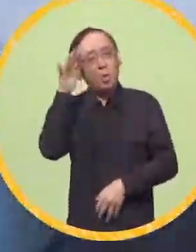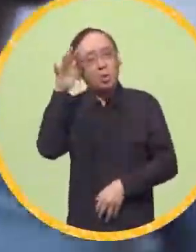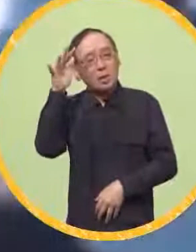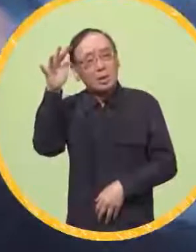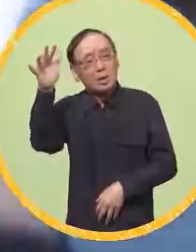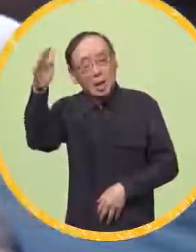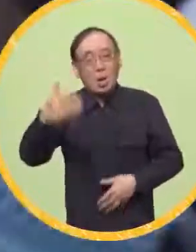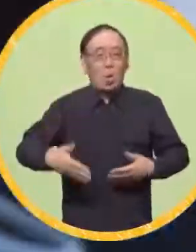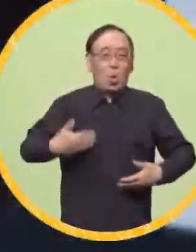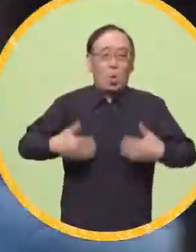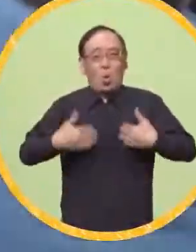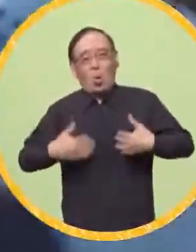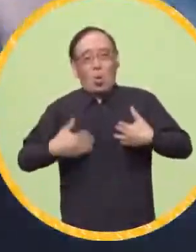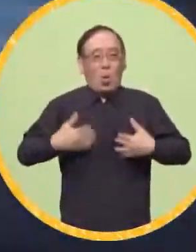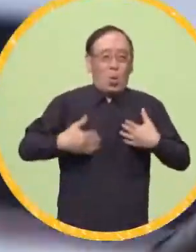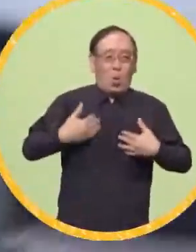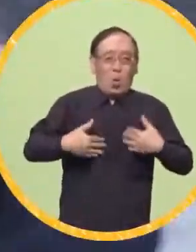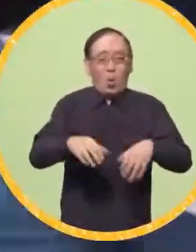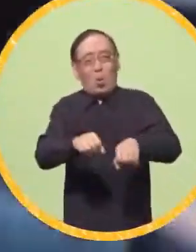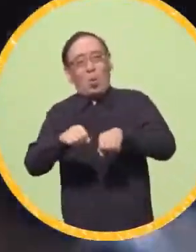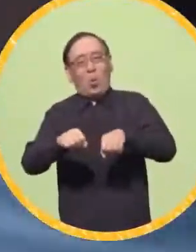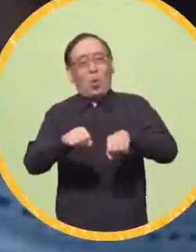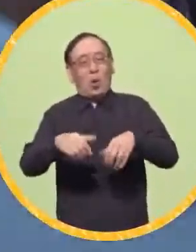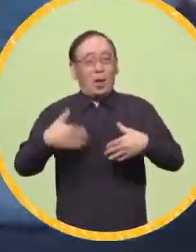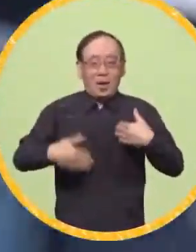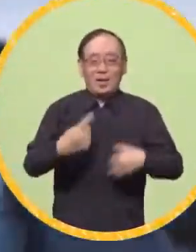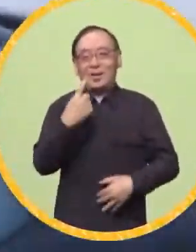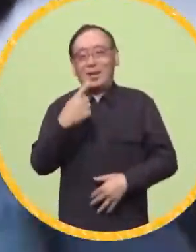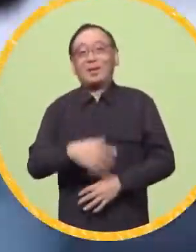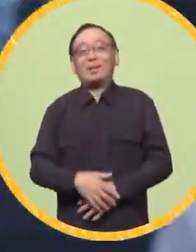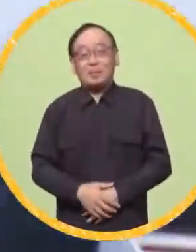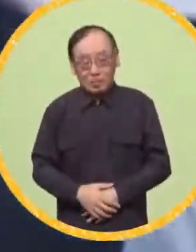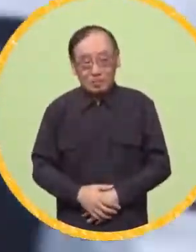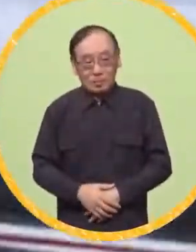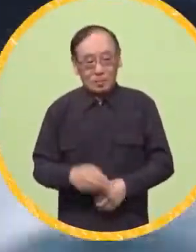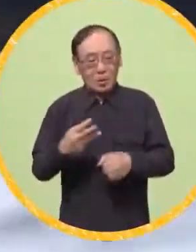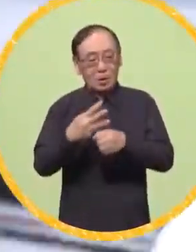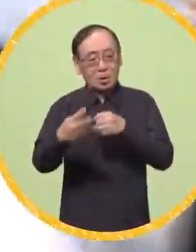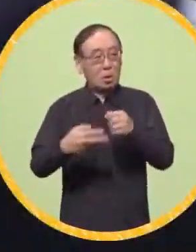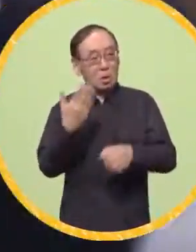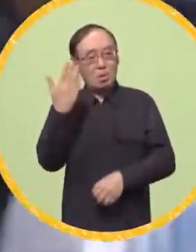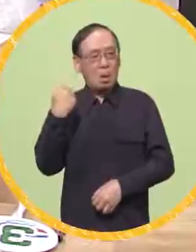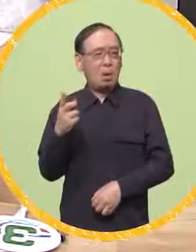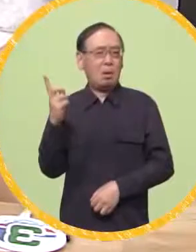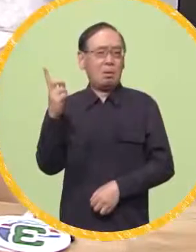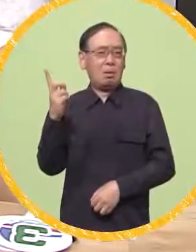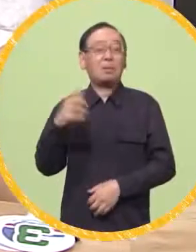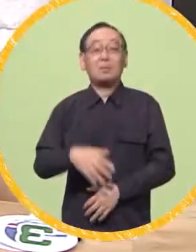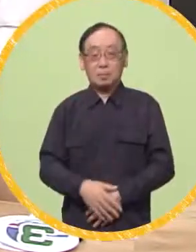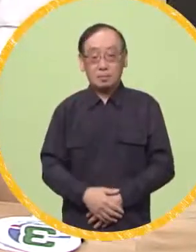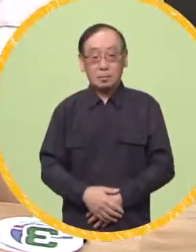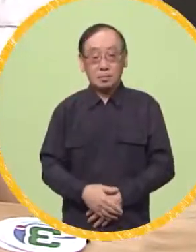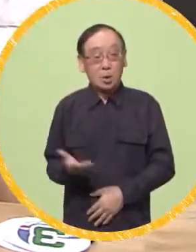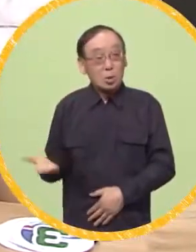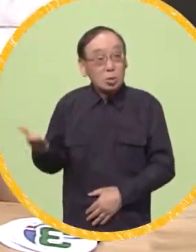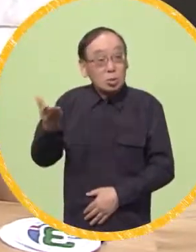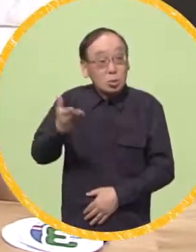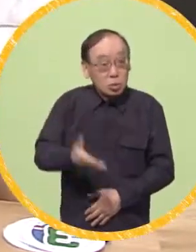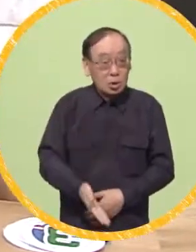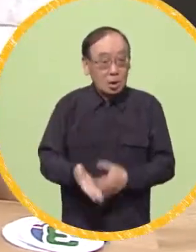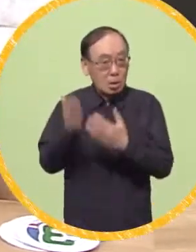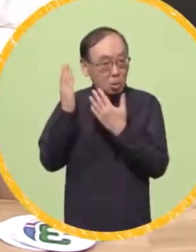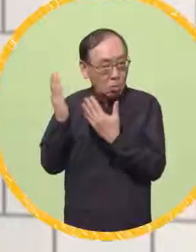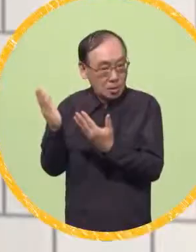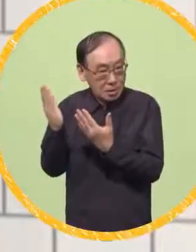わけねーったいい思い出ですのでゼンマイた思えちゃうんだで続いてのトピックスはこちら